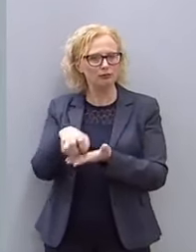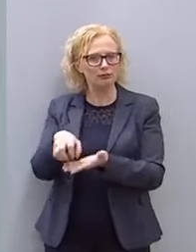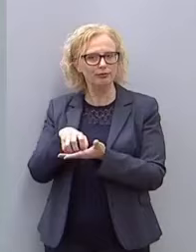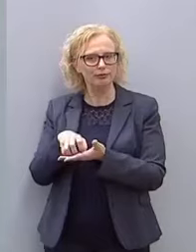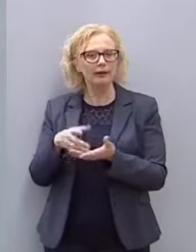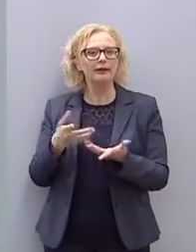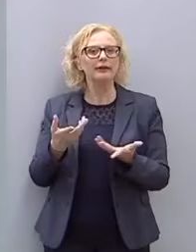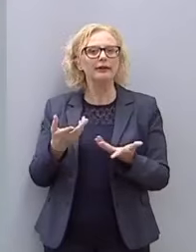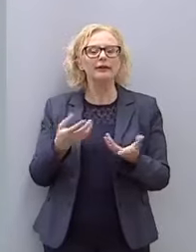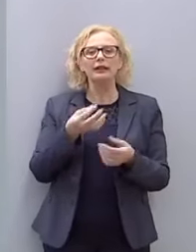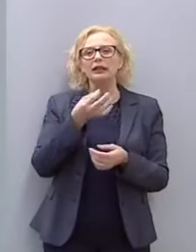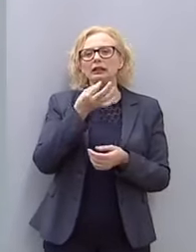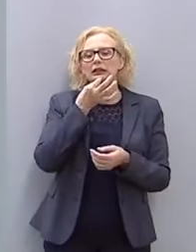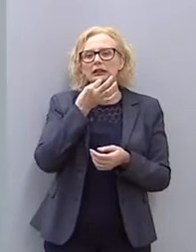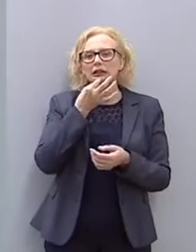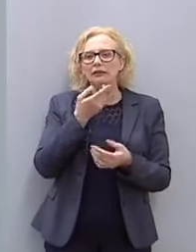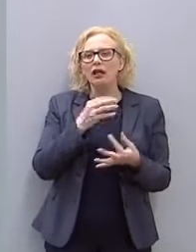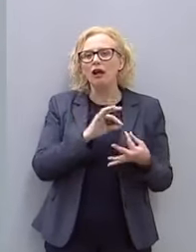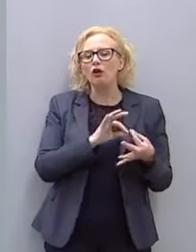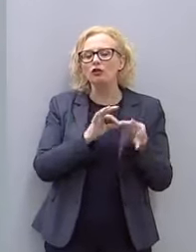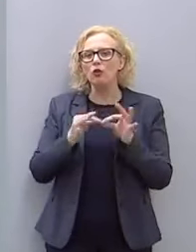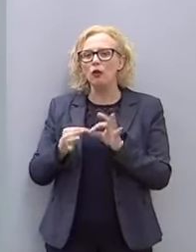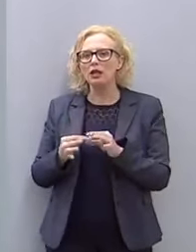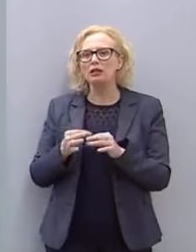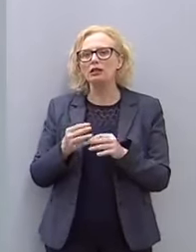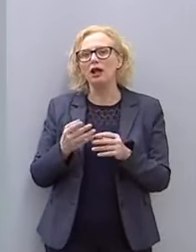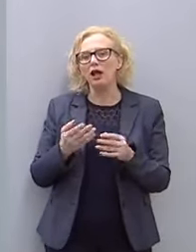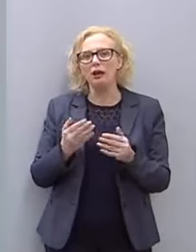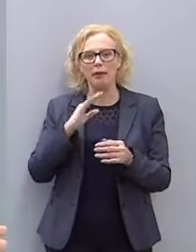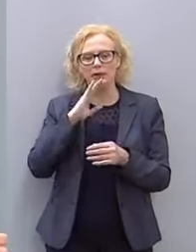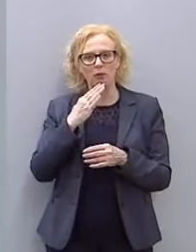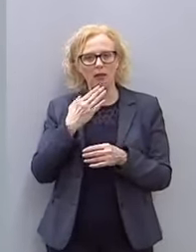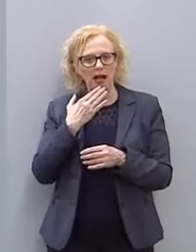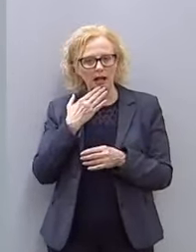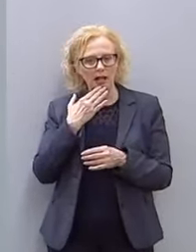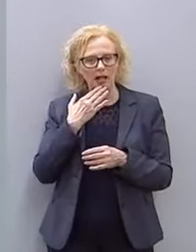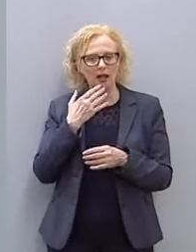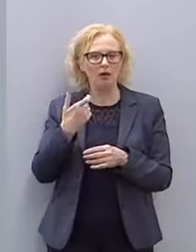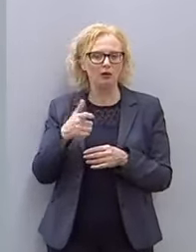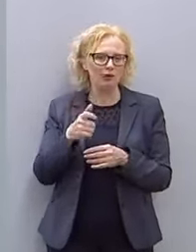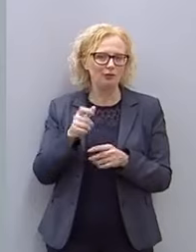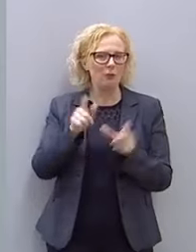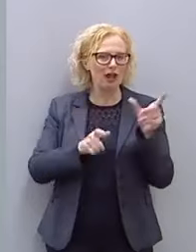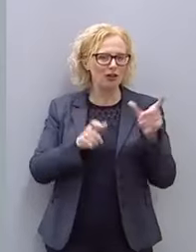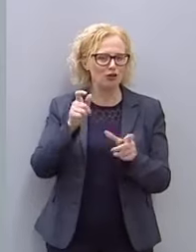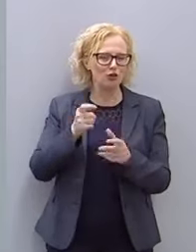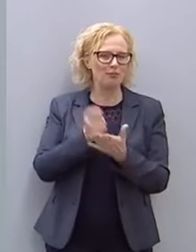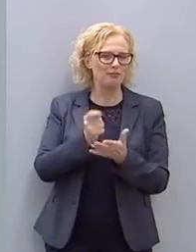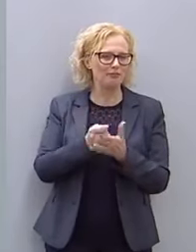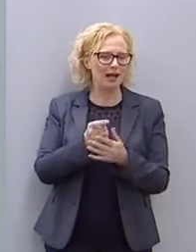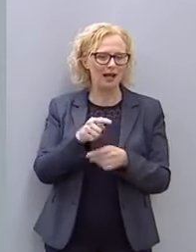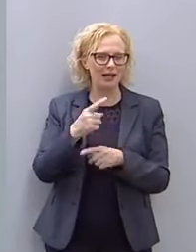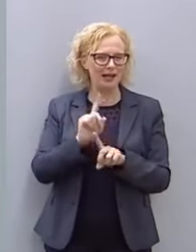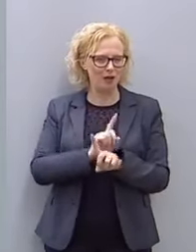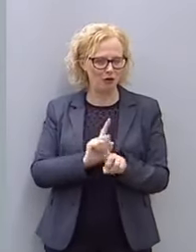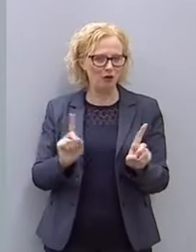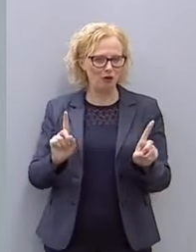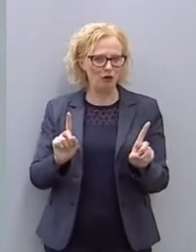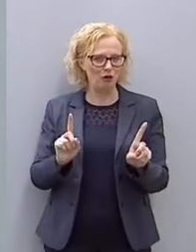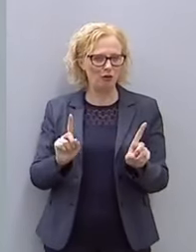comporterà ed io dico anche fortunatamente nel senso che i cittadini non pagano l'irap e quindi questo è sicuramente